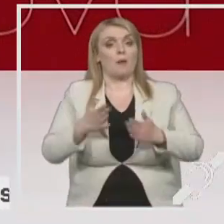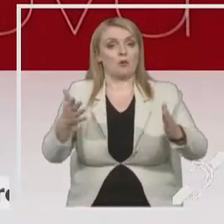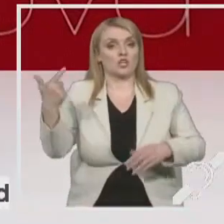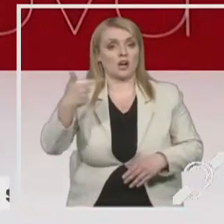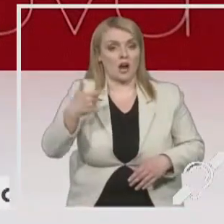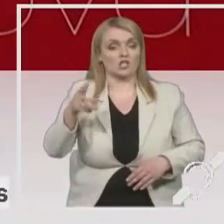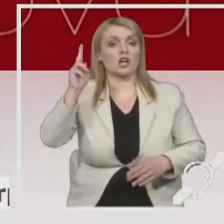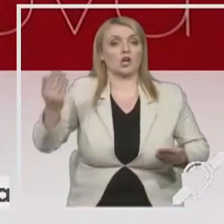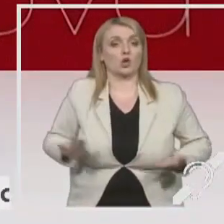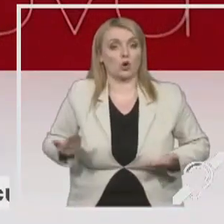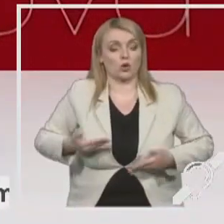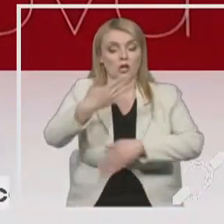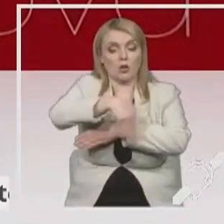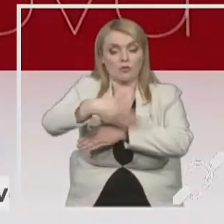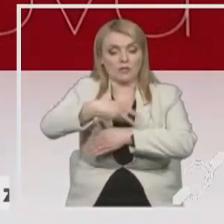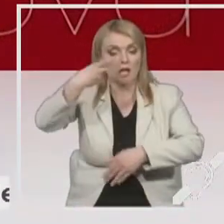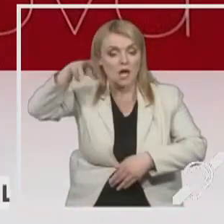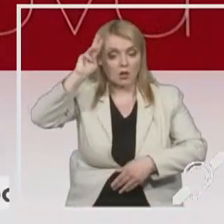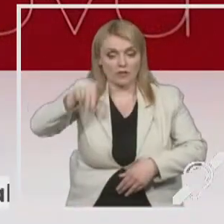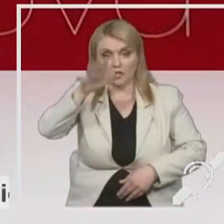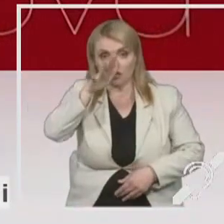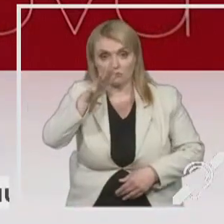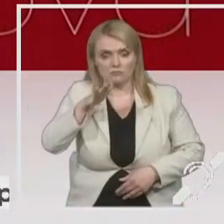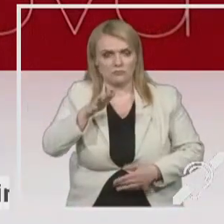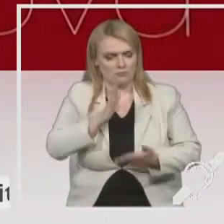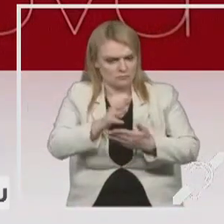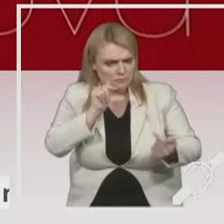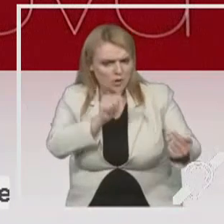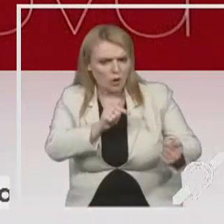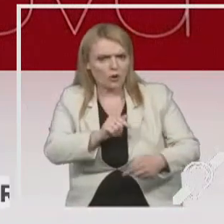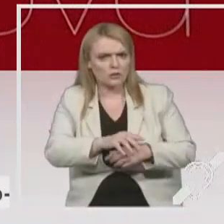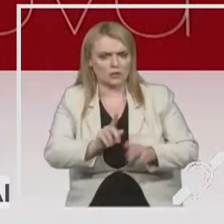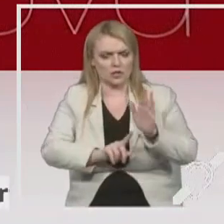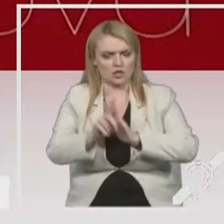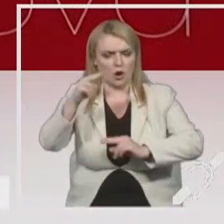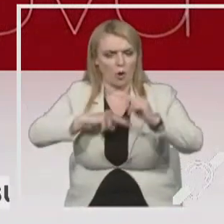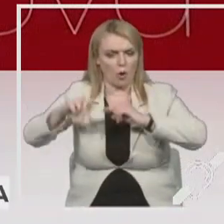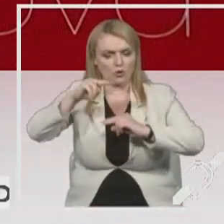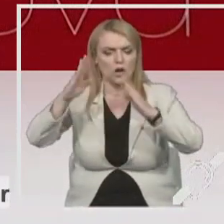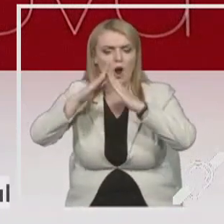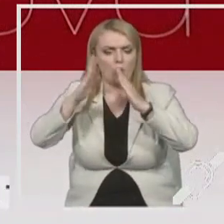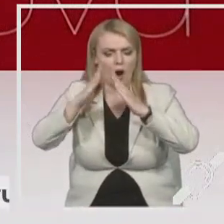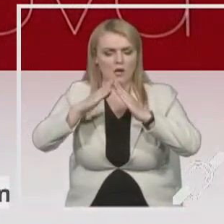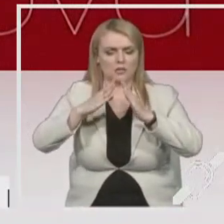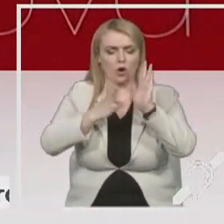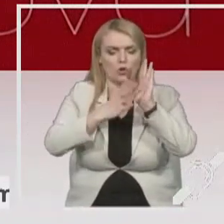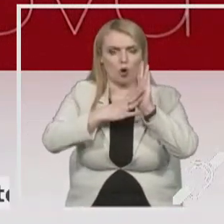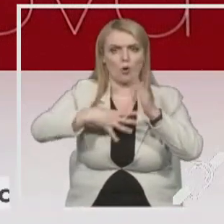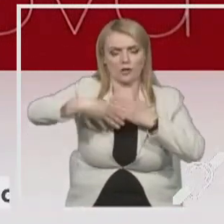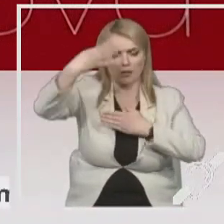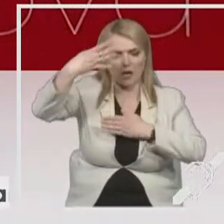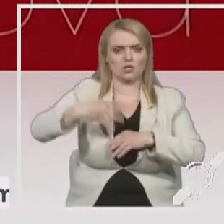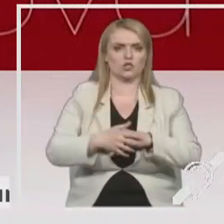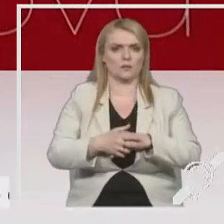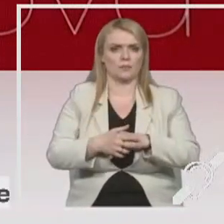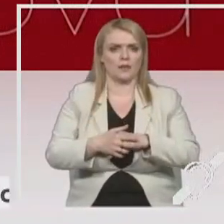Mai mulți cetățeni care locuiesc pe strada Ialoveni din Chișinău se opun unor noi construcții în zonă pentru un complex imobiliar cu 9